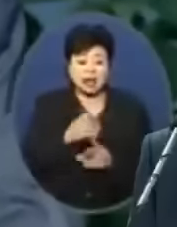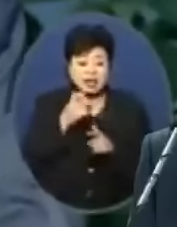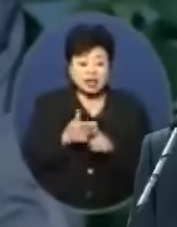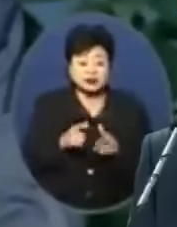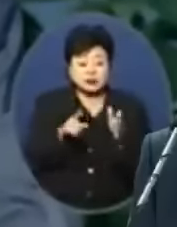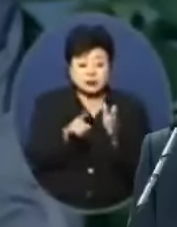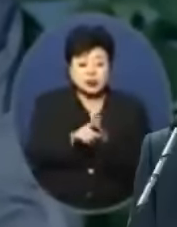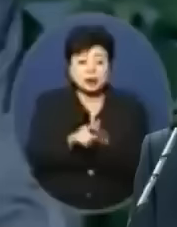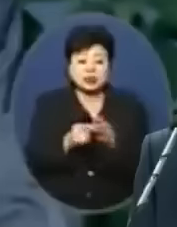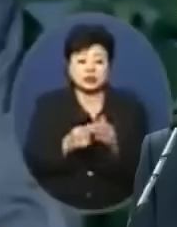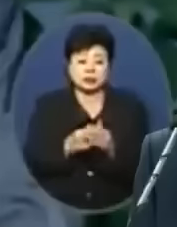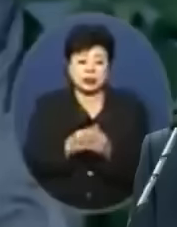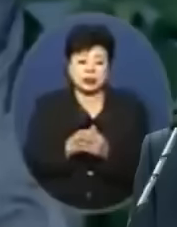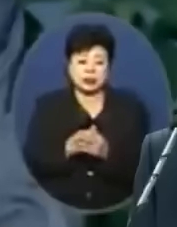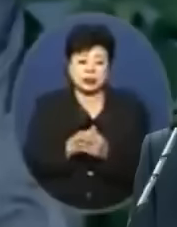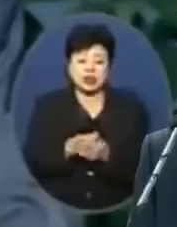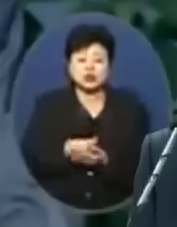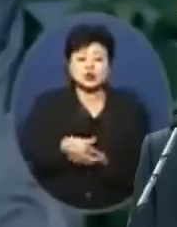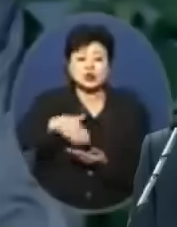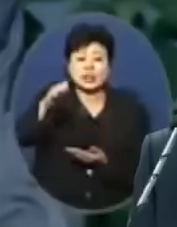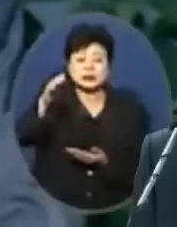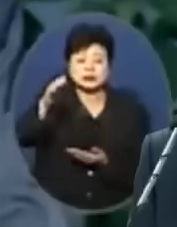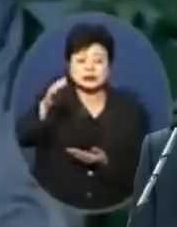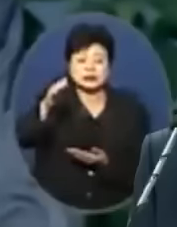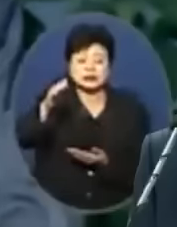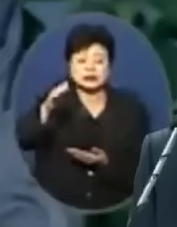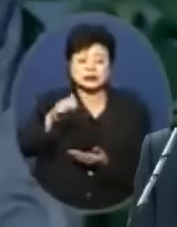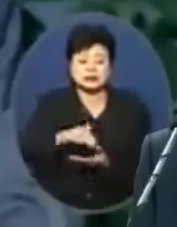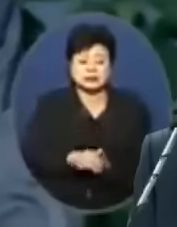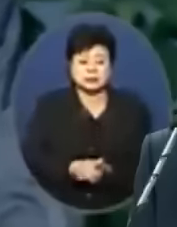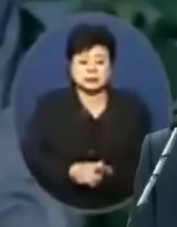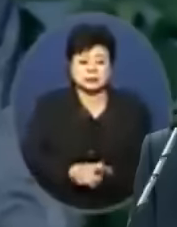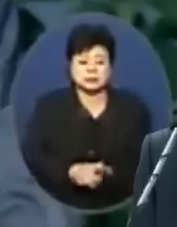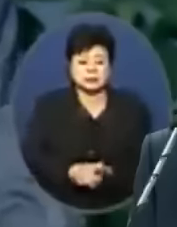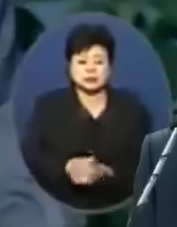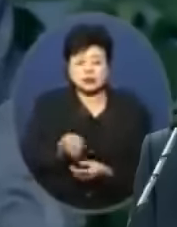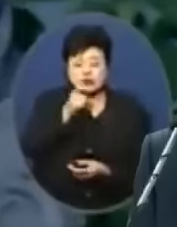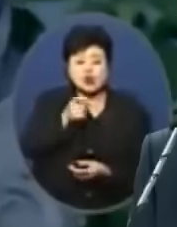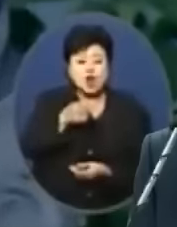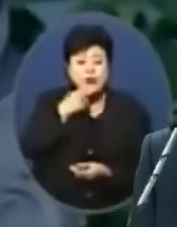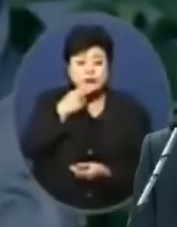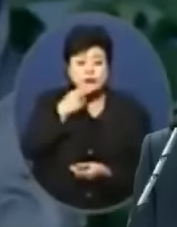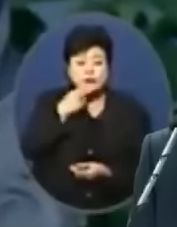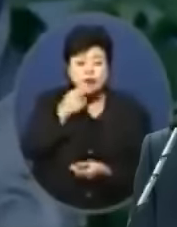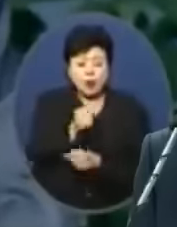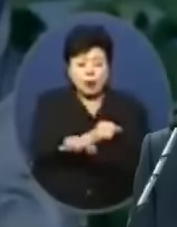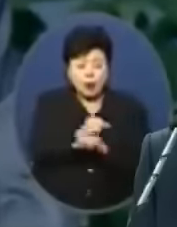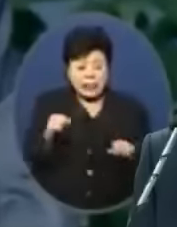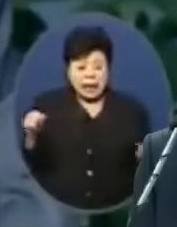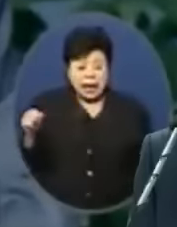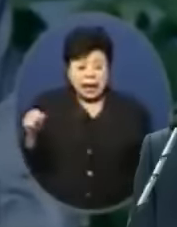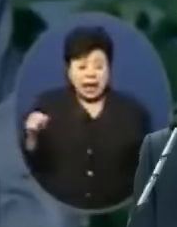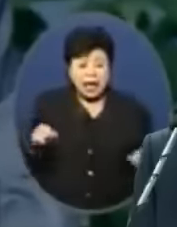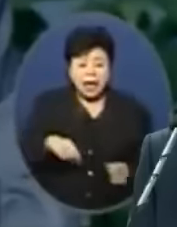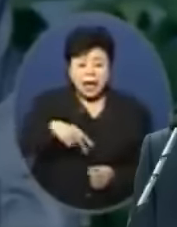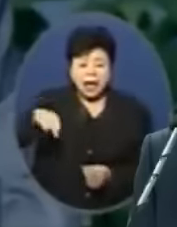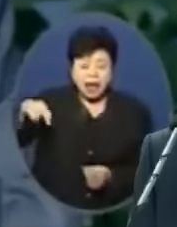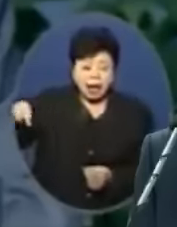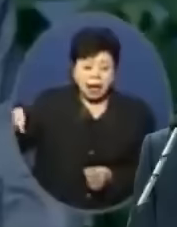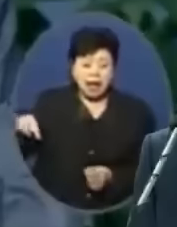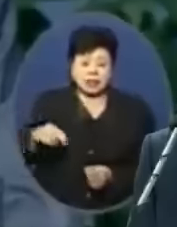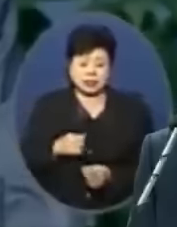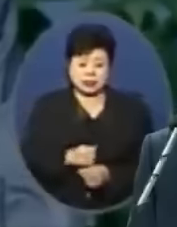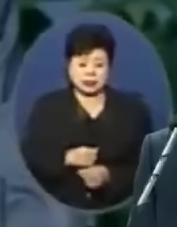예수를 믿음으로 말미암아 쫓겨나고 물 없는 광야를 다니듯이